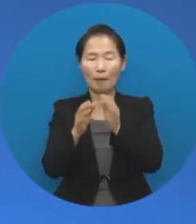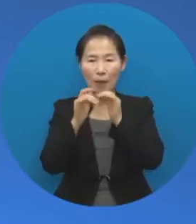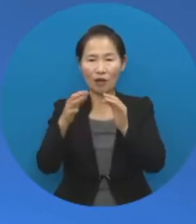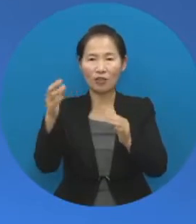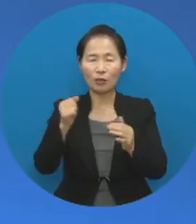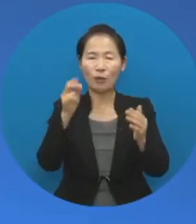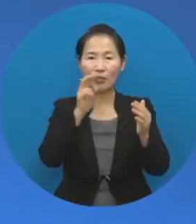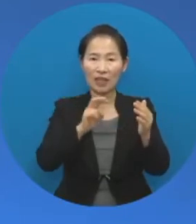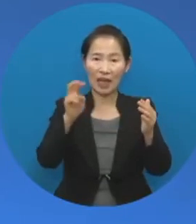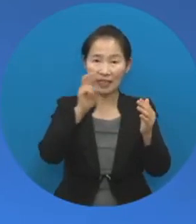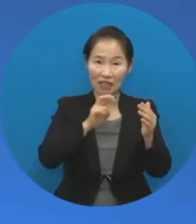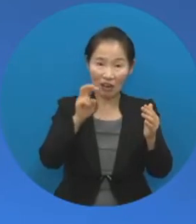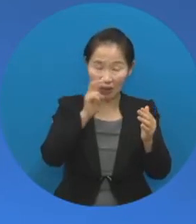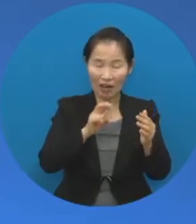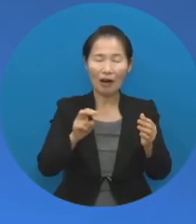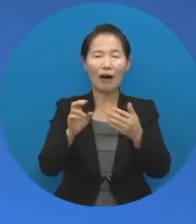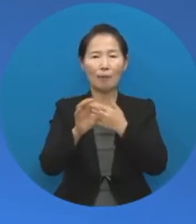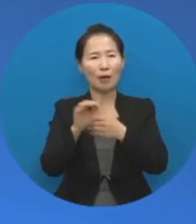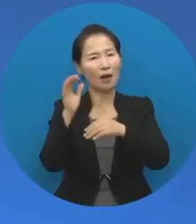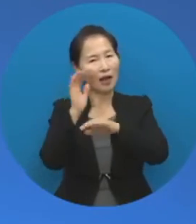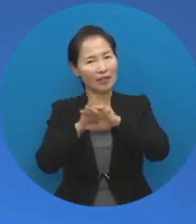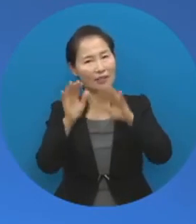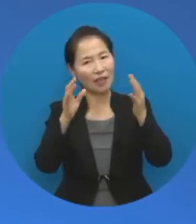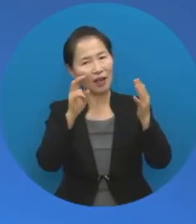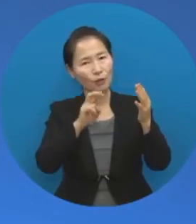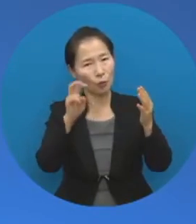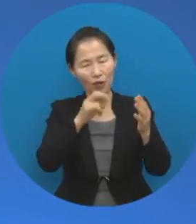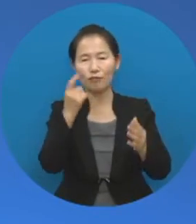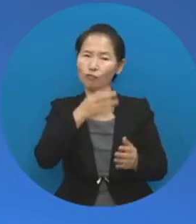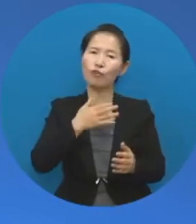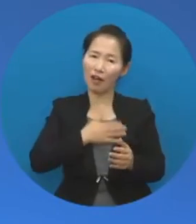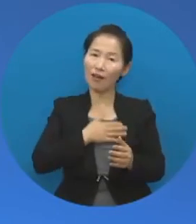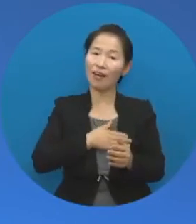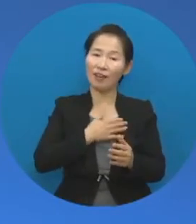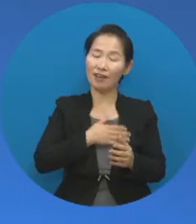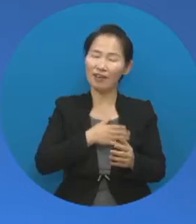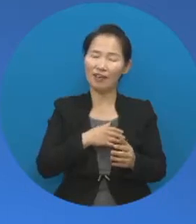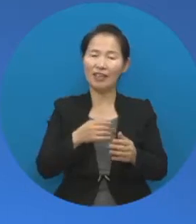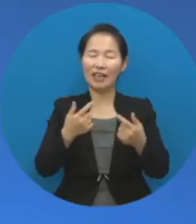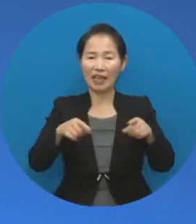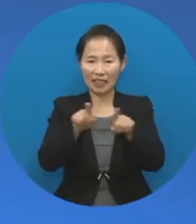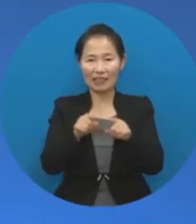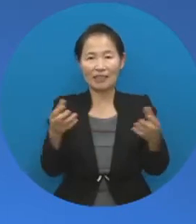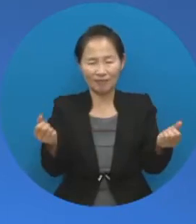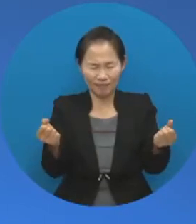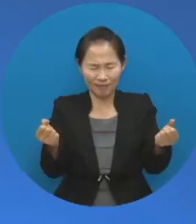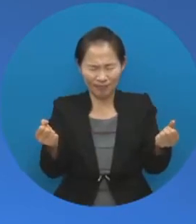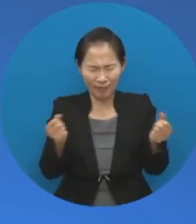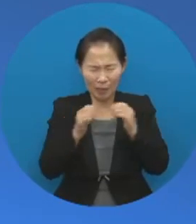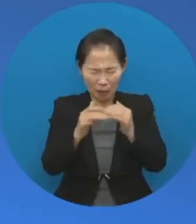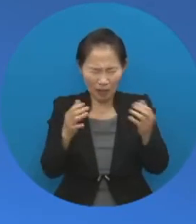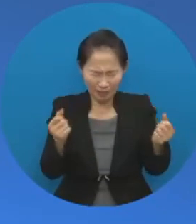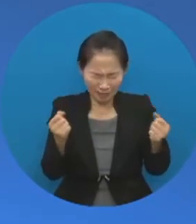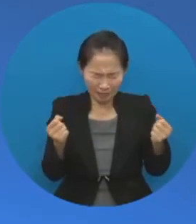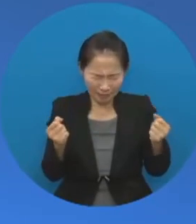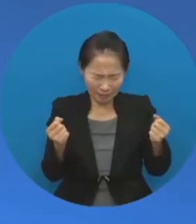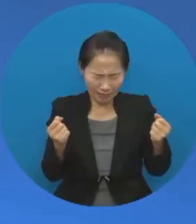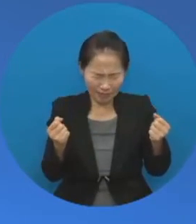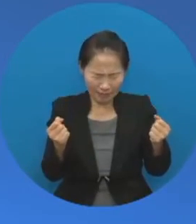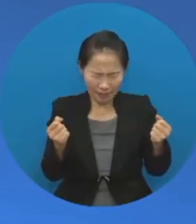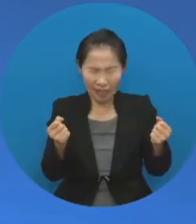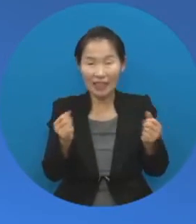얘네들이 하늘나라 노래라고 이제 그러는 거예요. 근데 제가 이제 같이 이제 손을 잡고 막 방언으로 기도하면 얘네들이 막